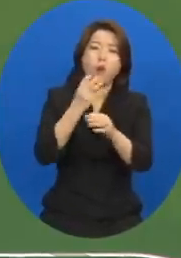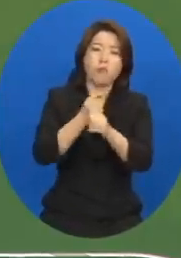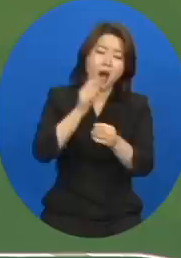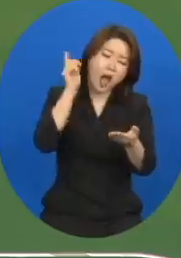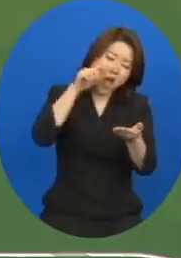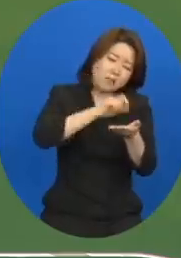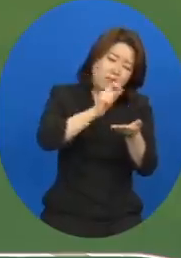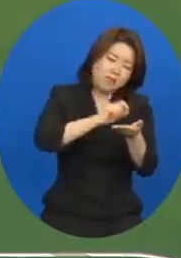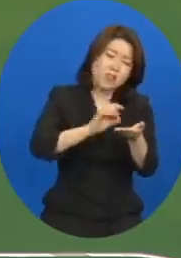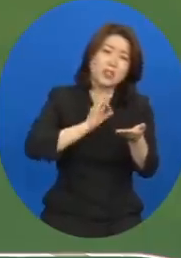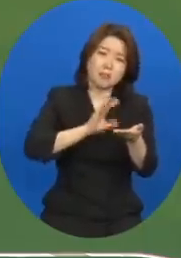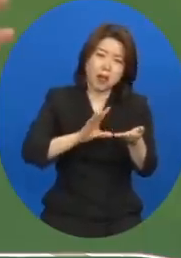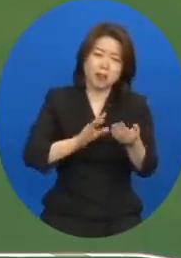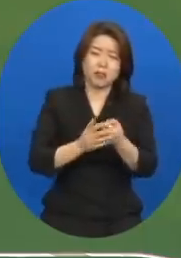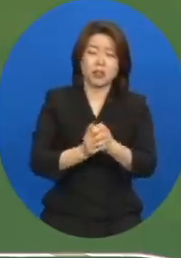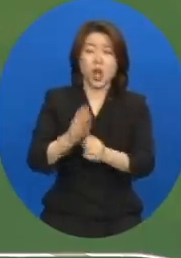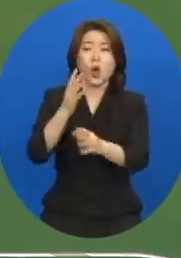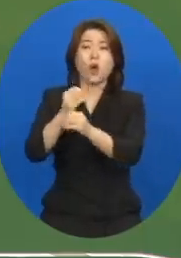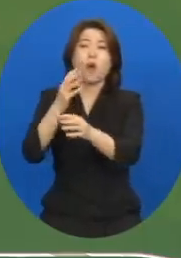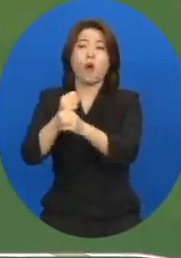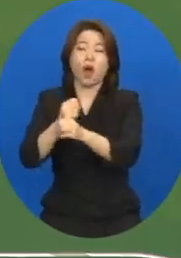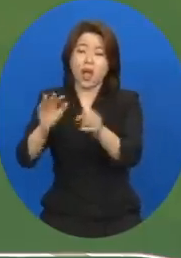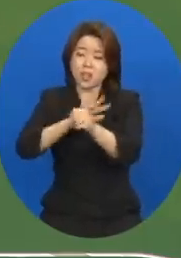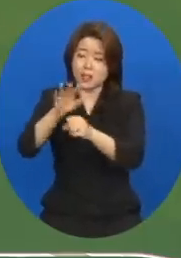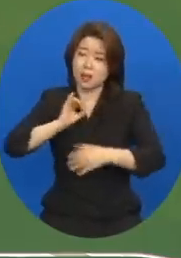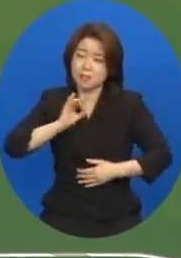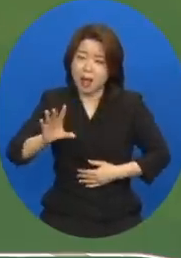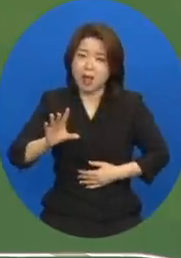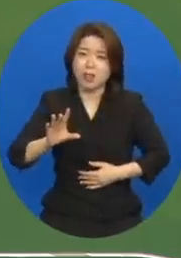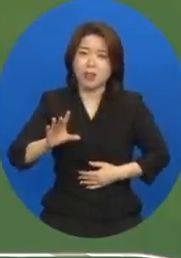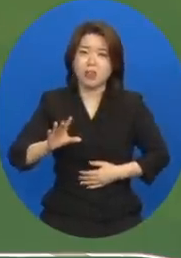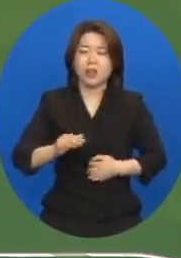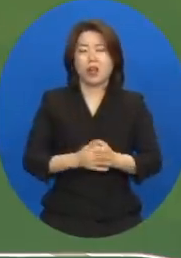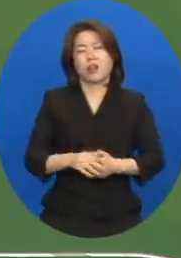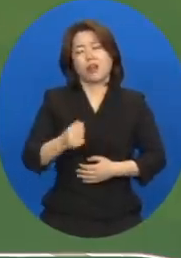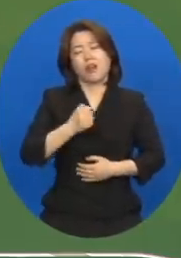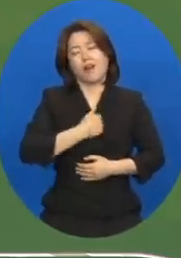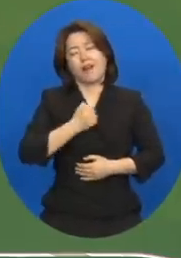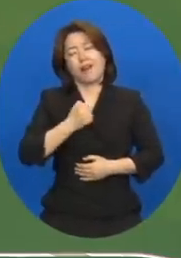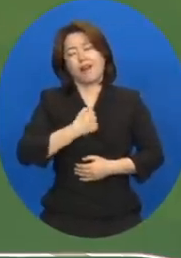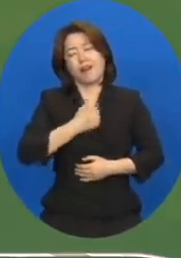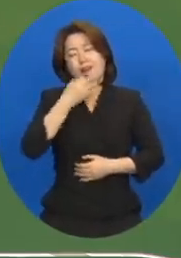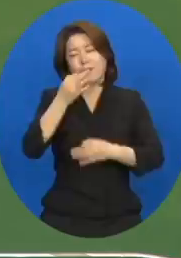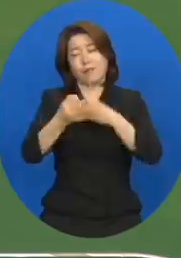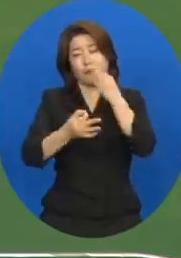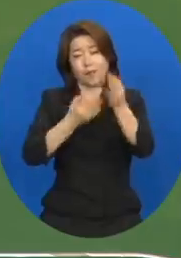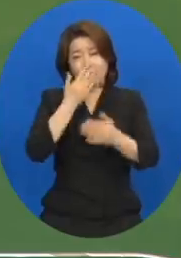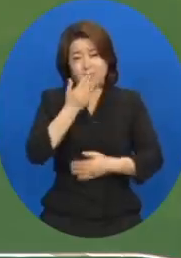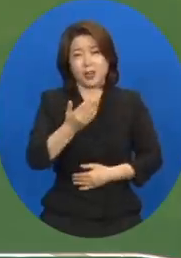됩니까? 언제까지 사랑만 해야 됩니까? 그런 탄식이 나올 만하잖아요.